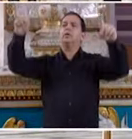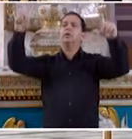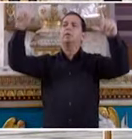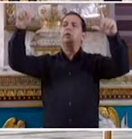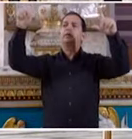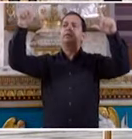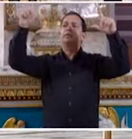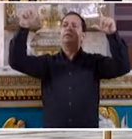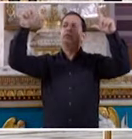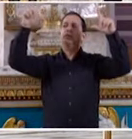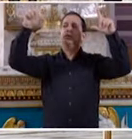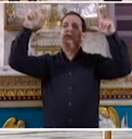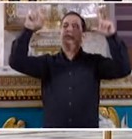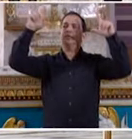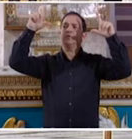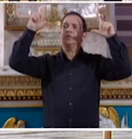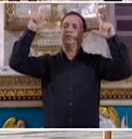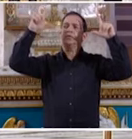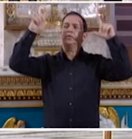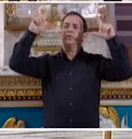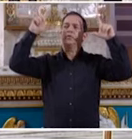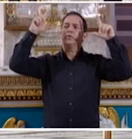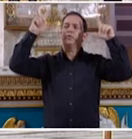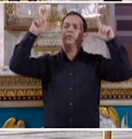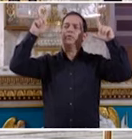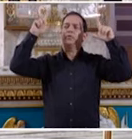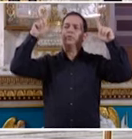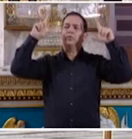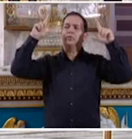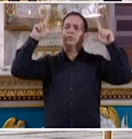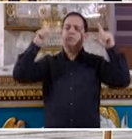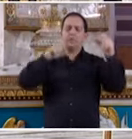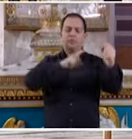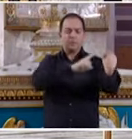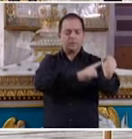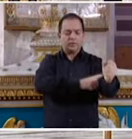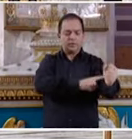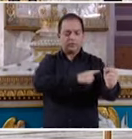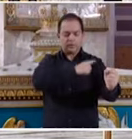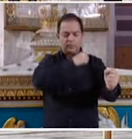Thank you.